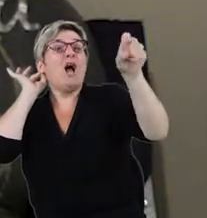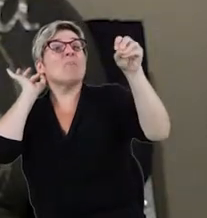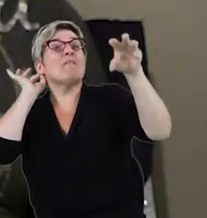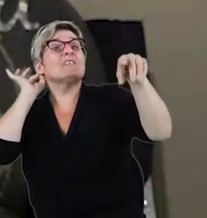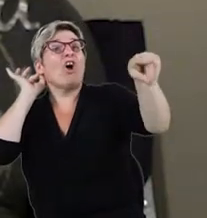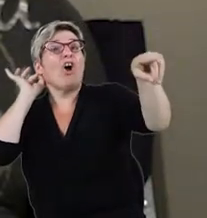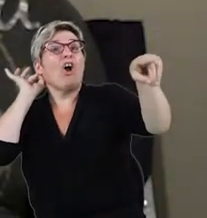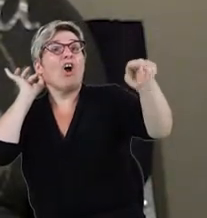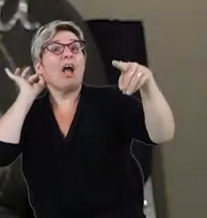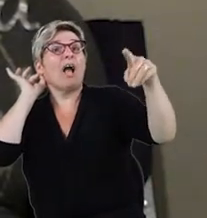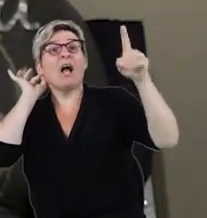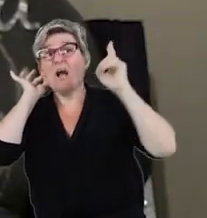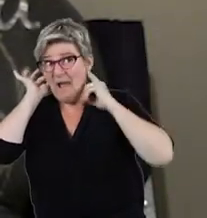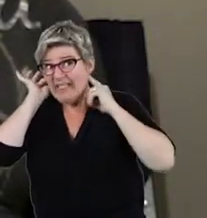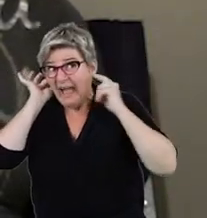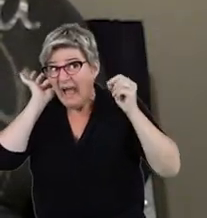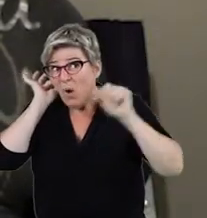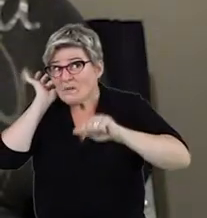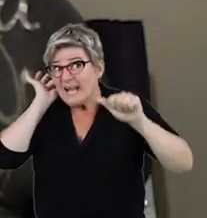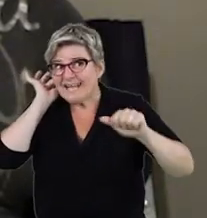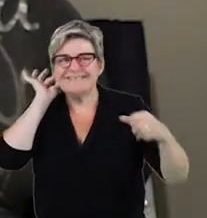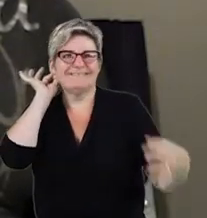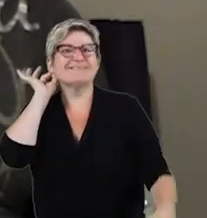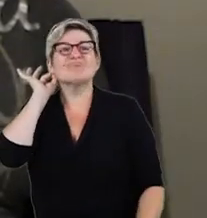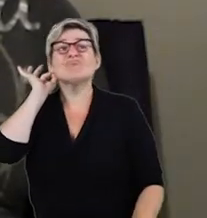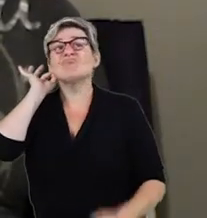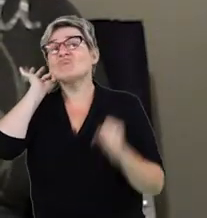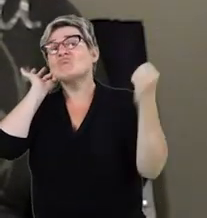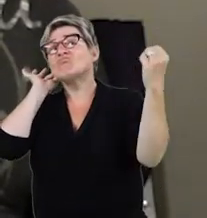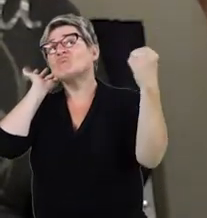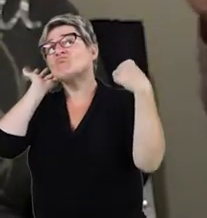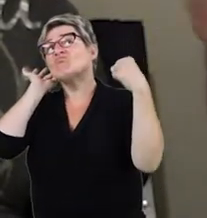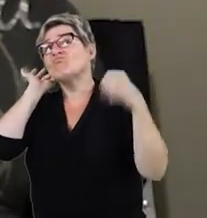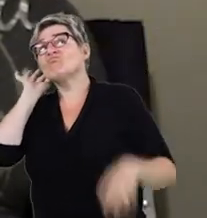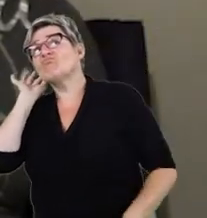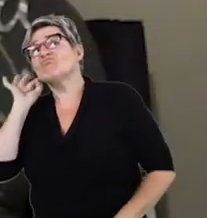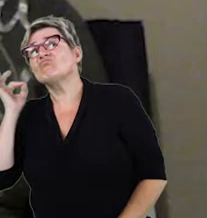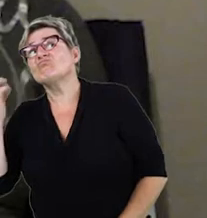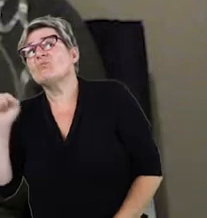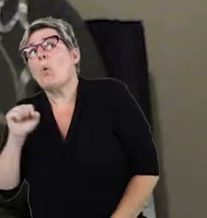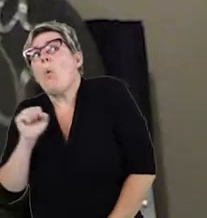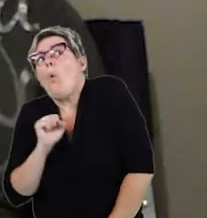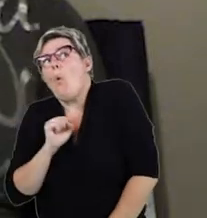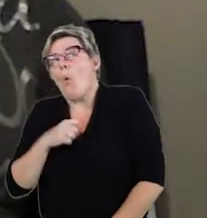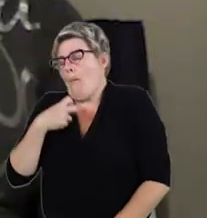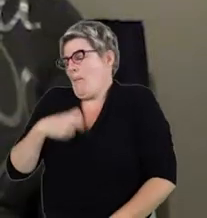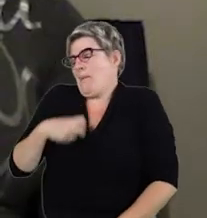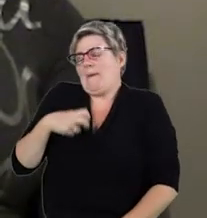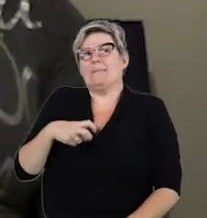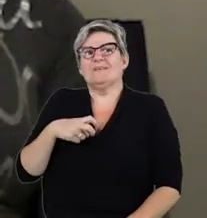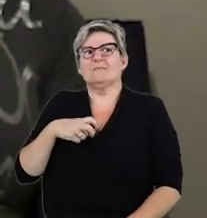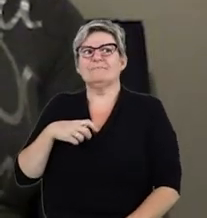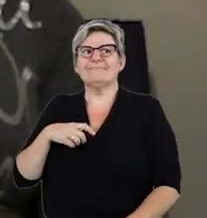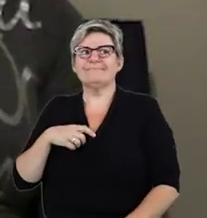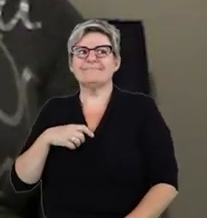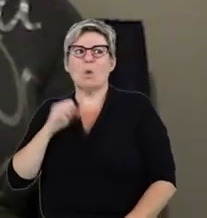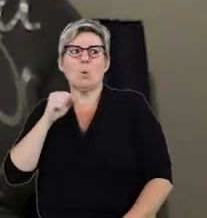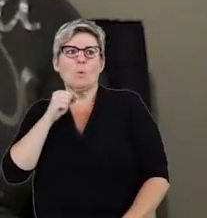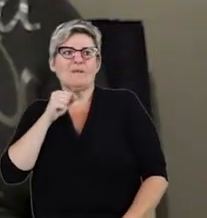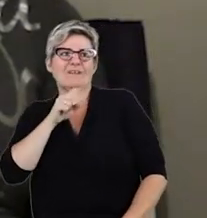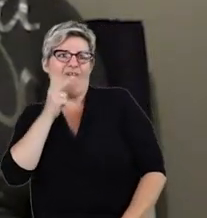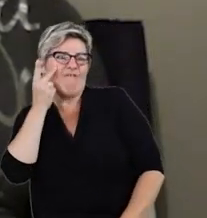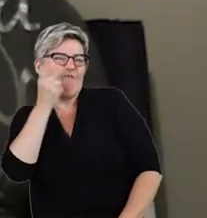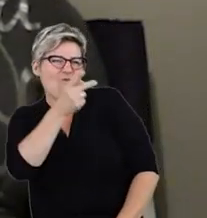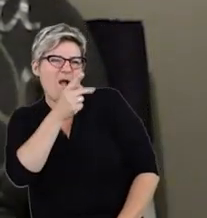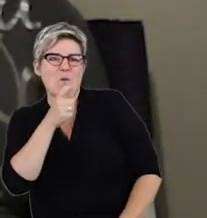tu m'entends-tu, Audrey? Je répondais oui. Parce que je le voyais qui parlait dans le micro. Puis je savais qu'il me parlait,